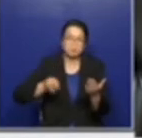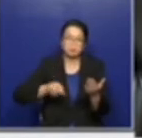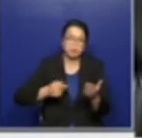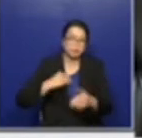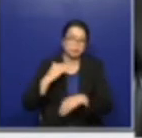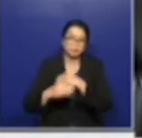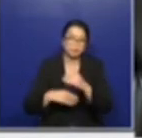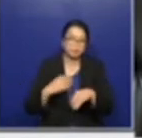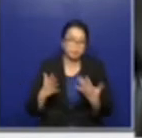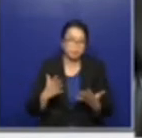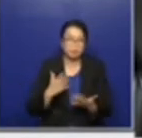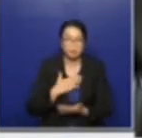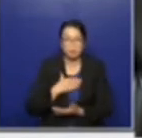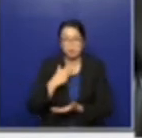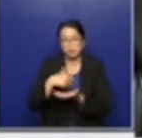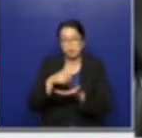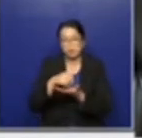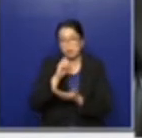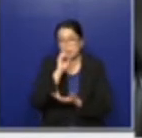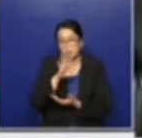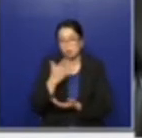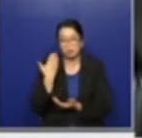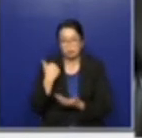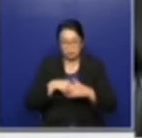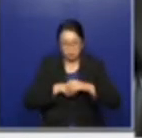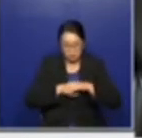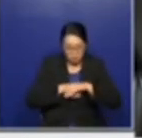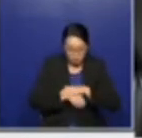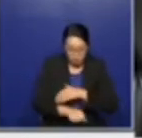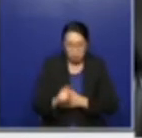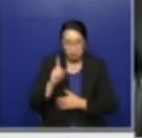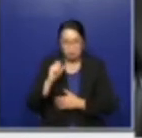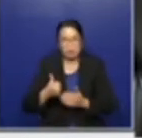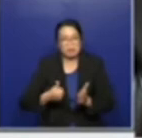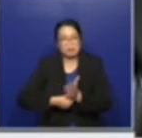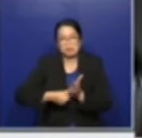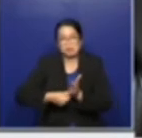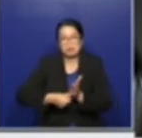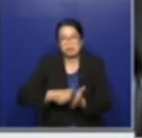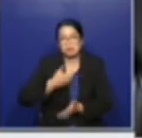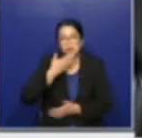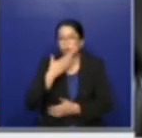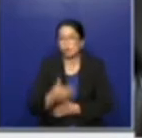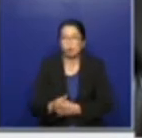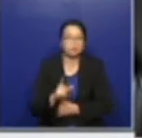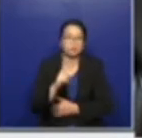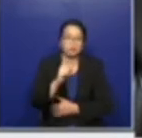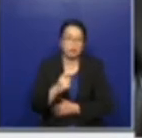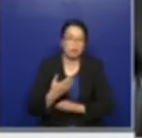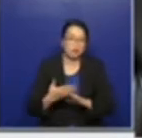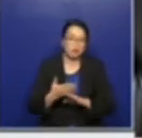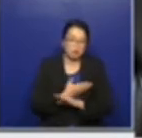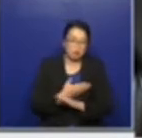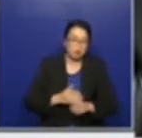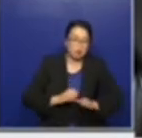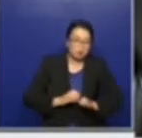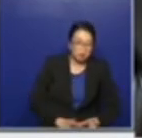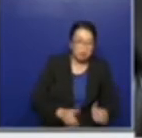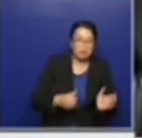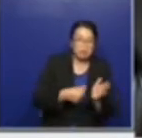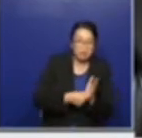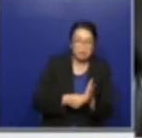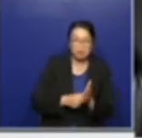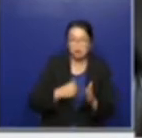ล่านี้ผมต้องกราบเรียนว่าตั้งแต่เกิดจนตายเป็นหนี้ตลอดชีพนะครับก่อนเกิดก็เป็นหนี้แล้วตายก็